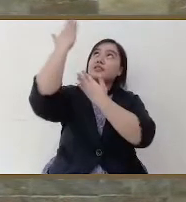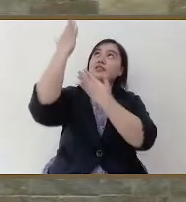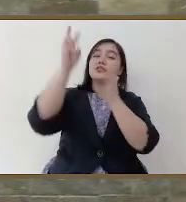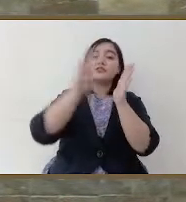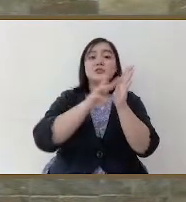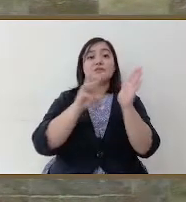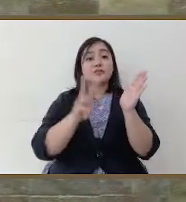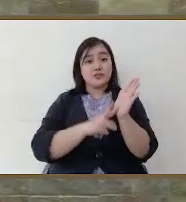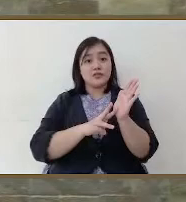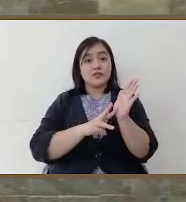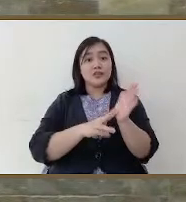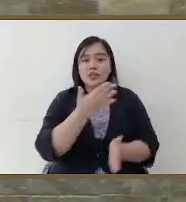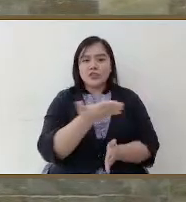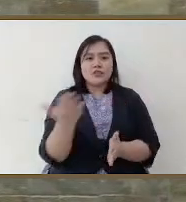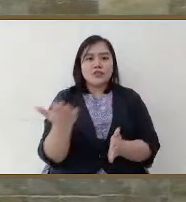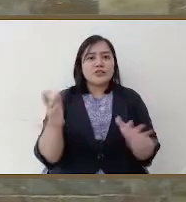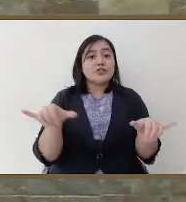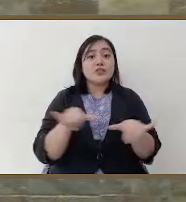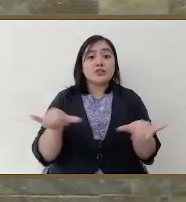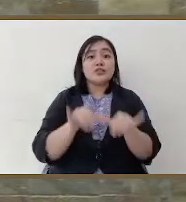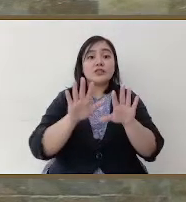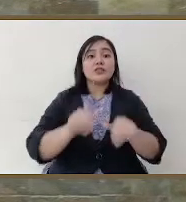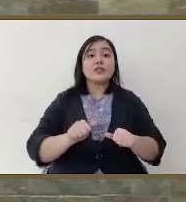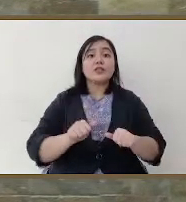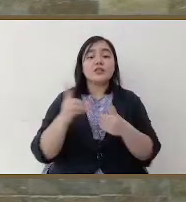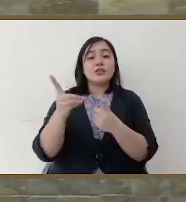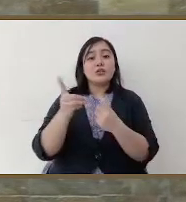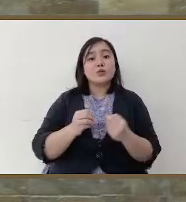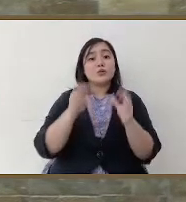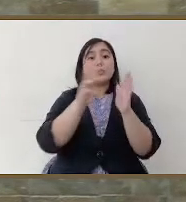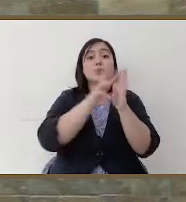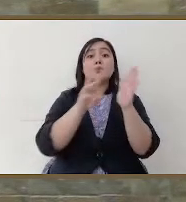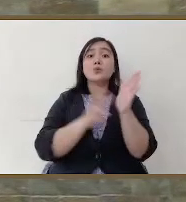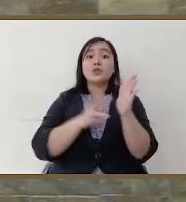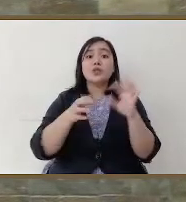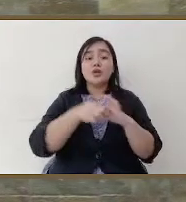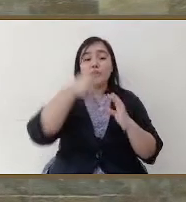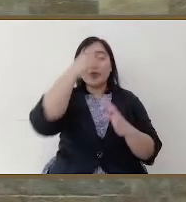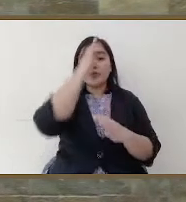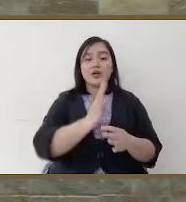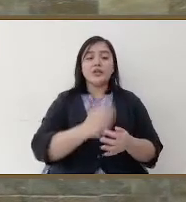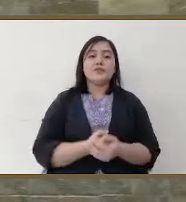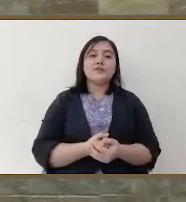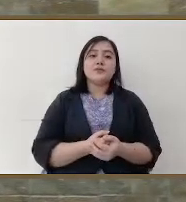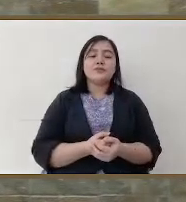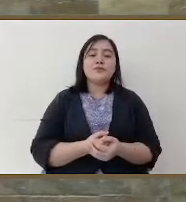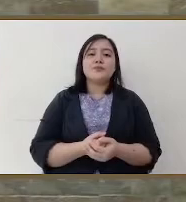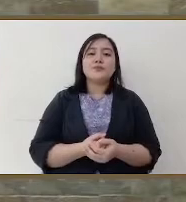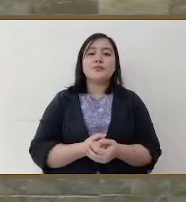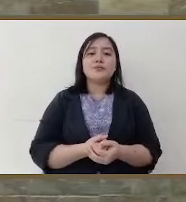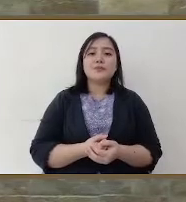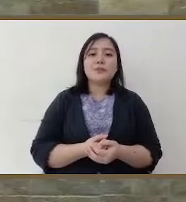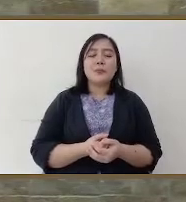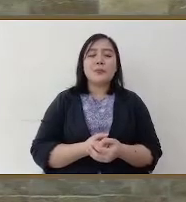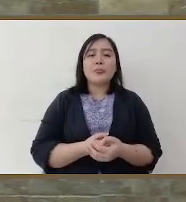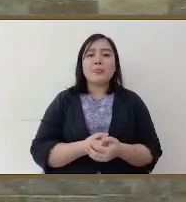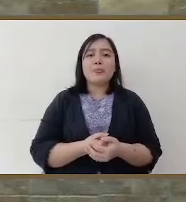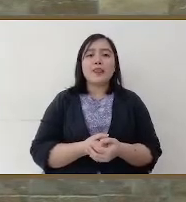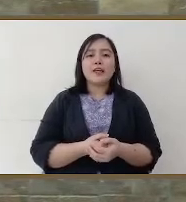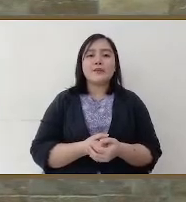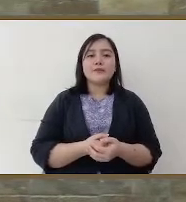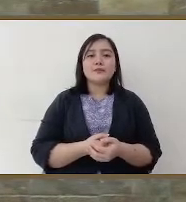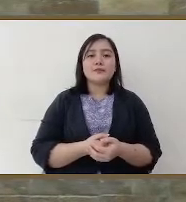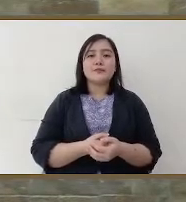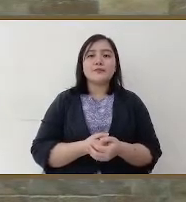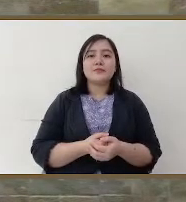God. Even the least of the member, mga kapatid, makagawa niya ang kalooban ng Panginoon. Masusundan niya ang kagandahan nito. Ano